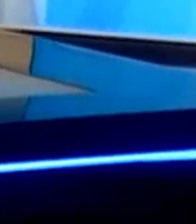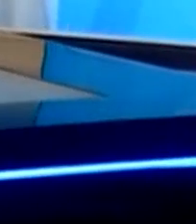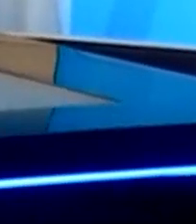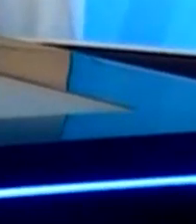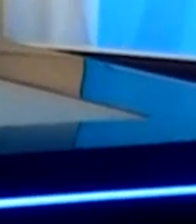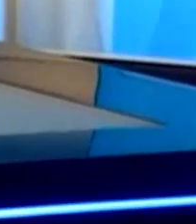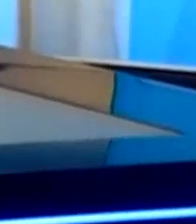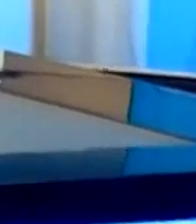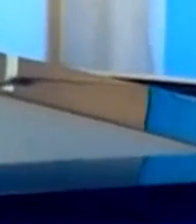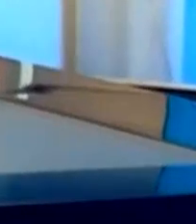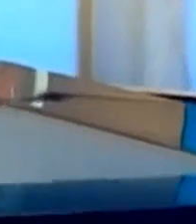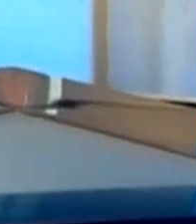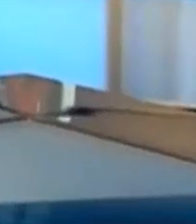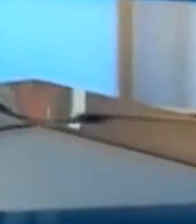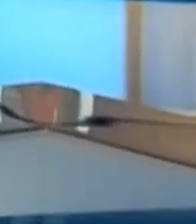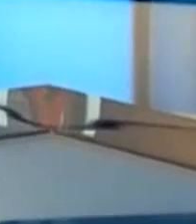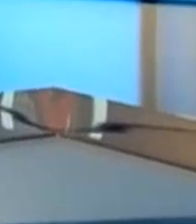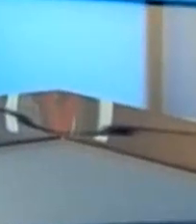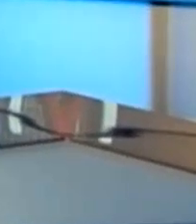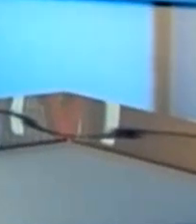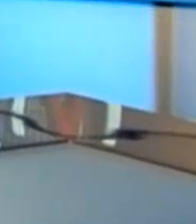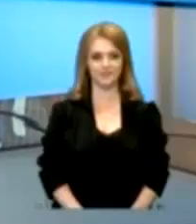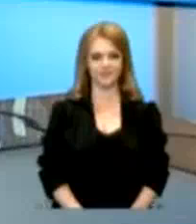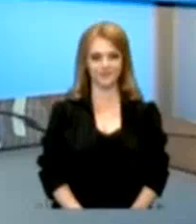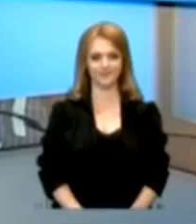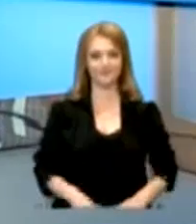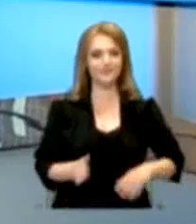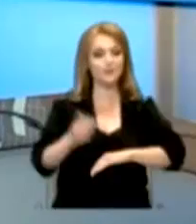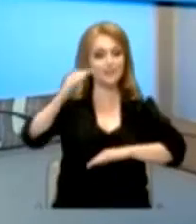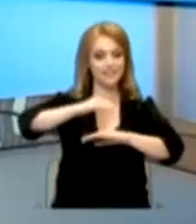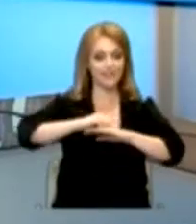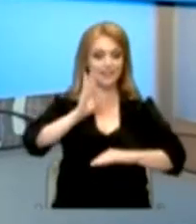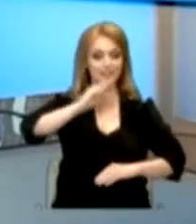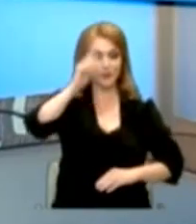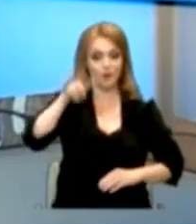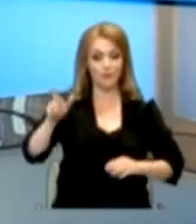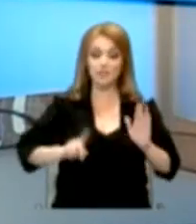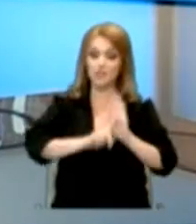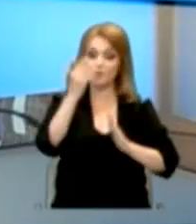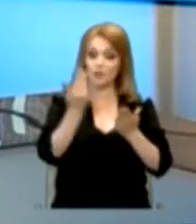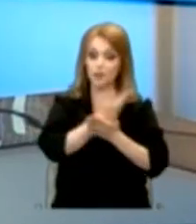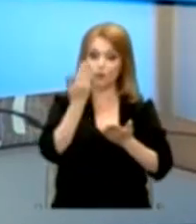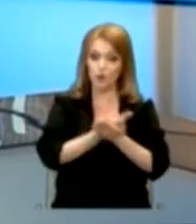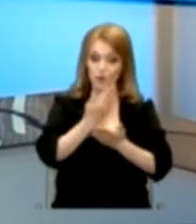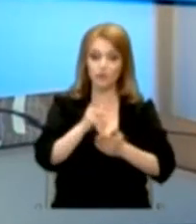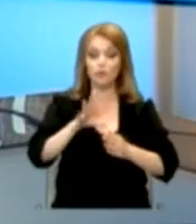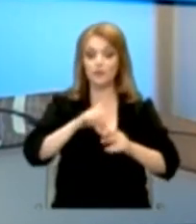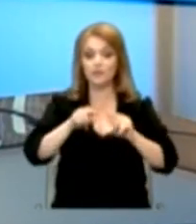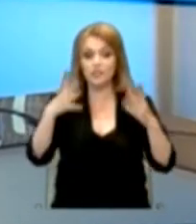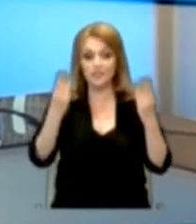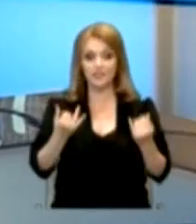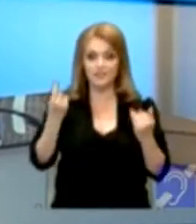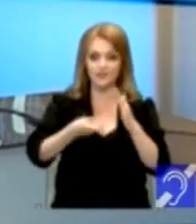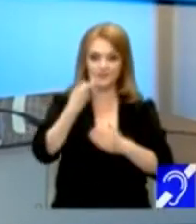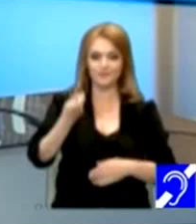Telejurnalul este prezentat de Vadim Cheptănaru. Bună seara, bună seara și bine v-am regăsit la Telejurnal. Iată principalele subiecte ale ediției.